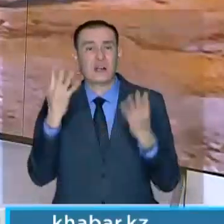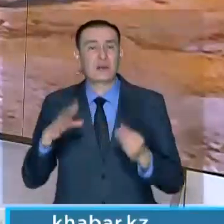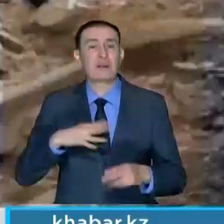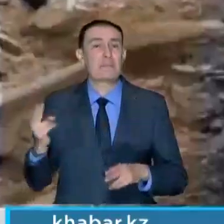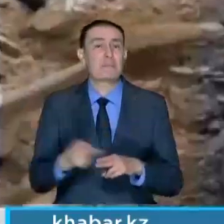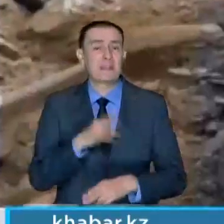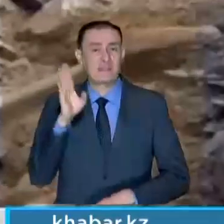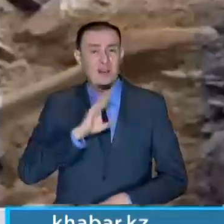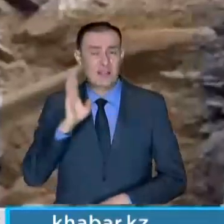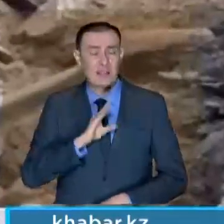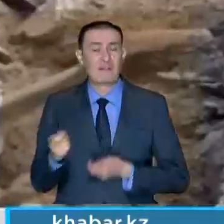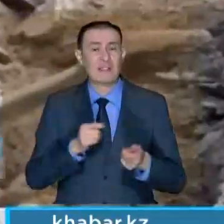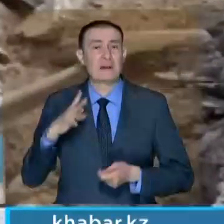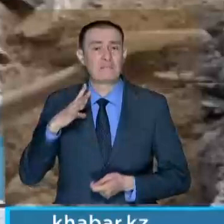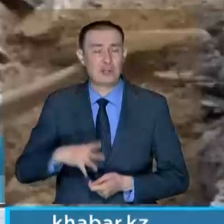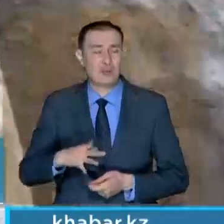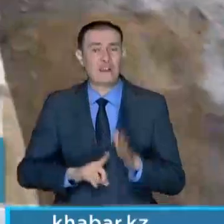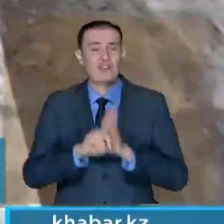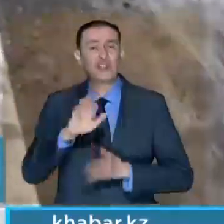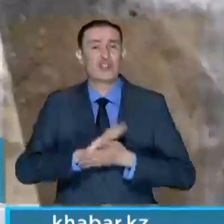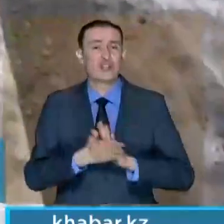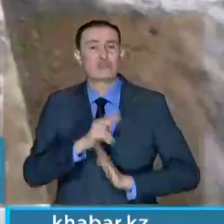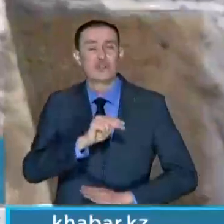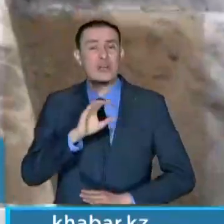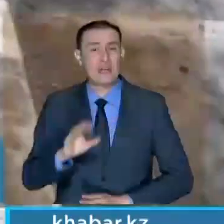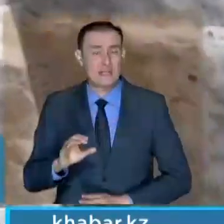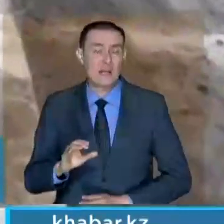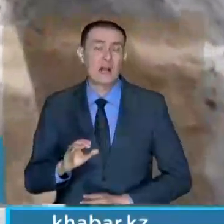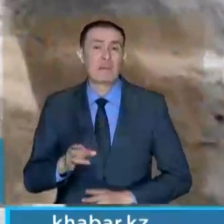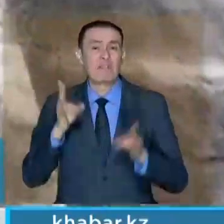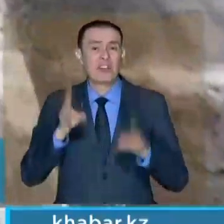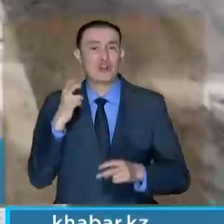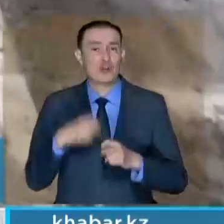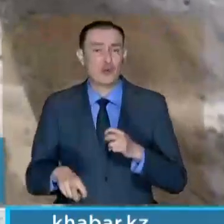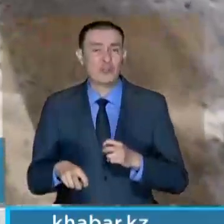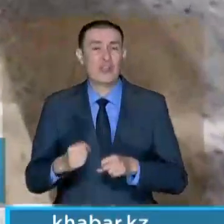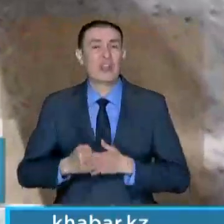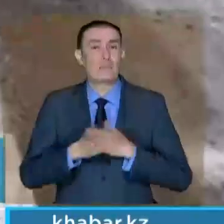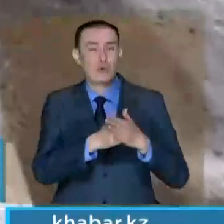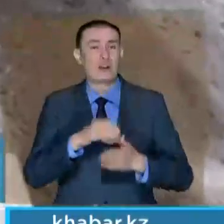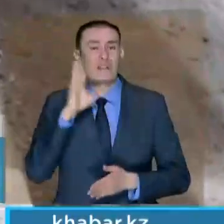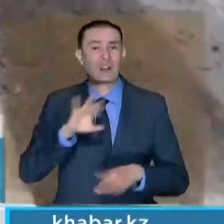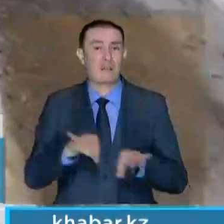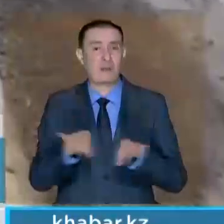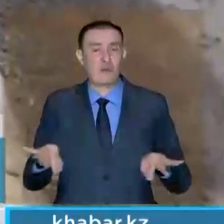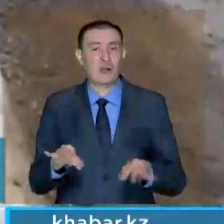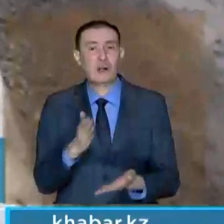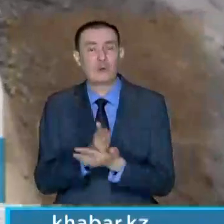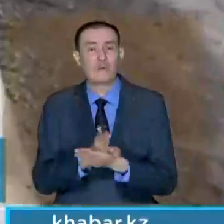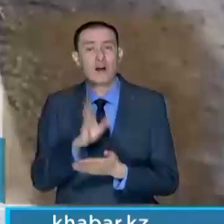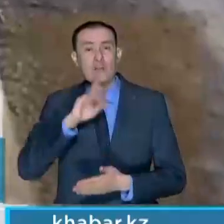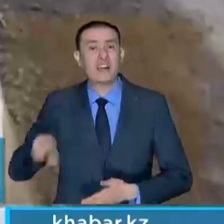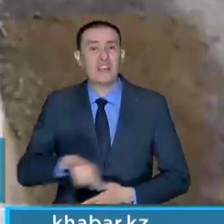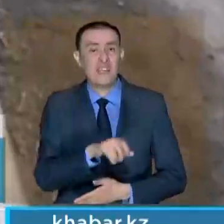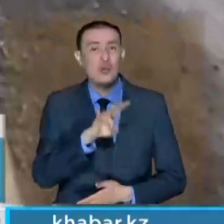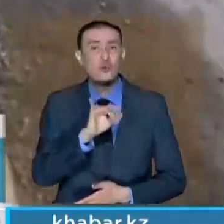воды. Местным властям пришлось даже ввести режим ЧС местного значения. Поврежден напорный участок водопровода, который находится в русле реки